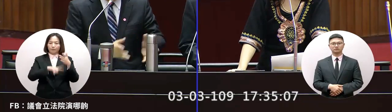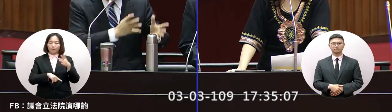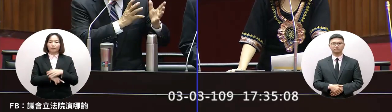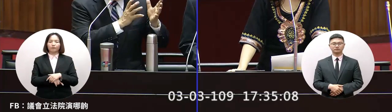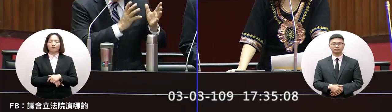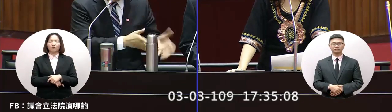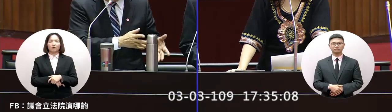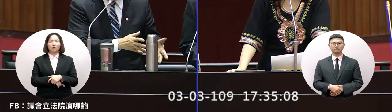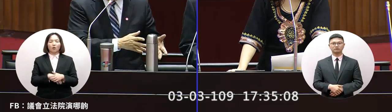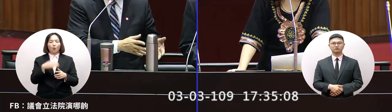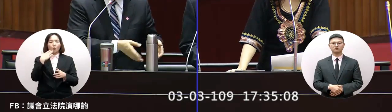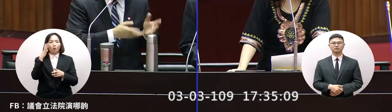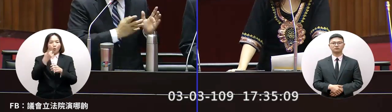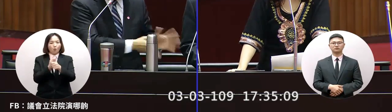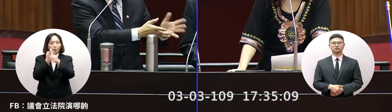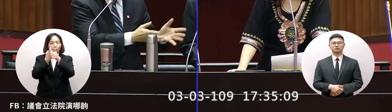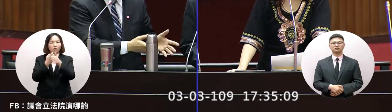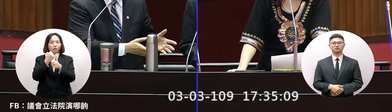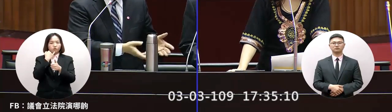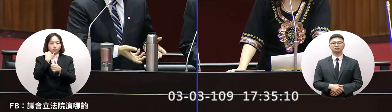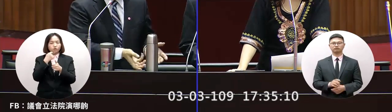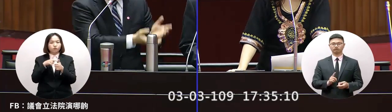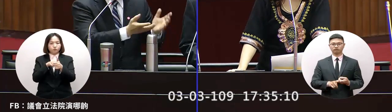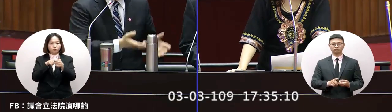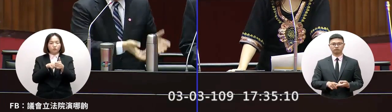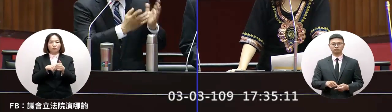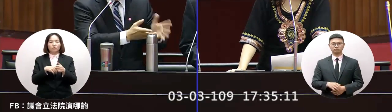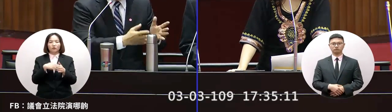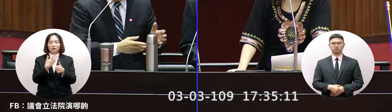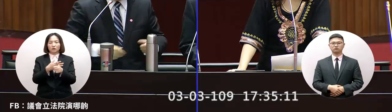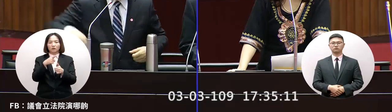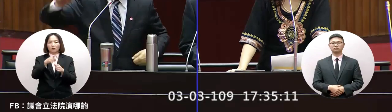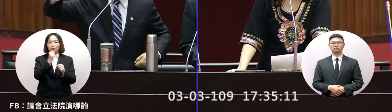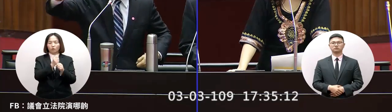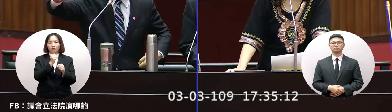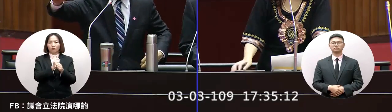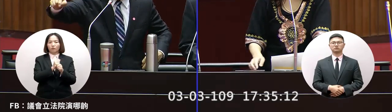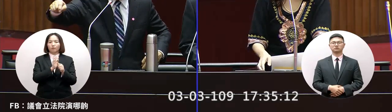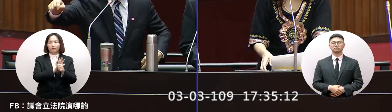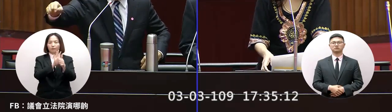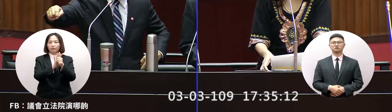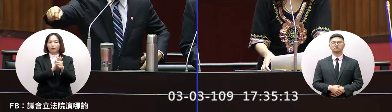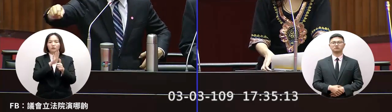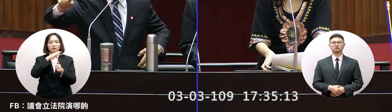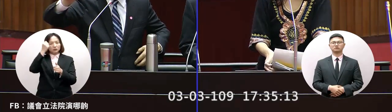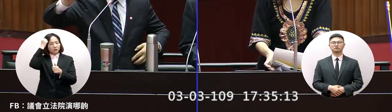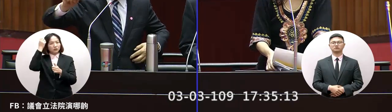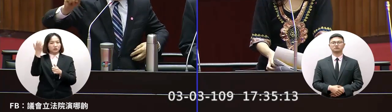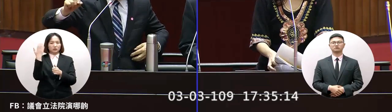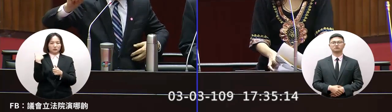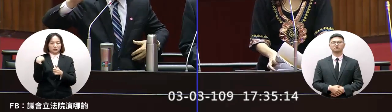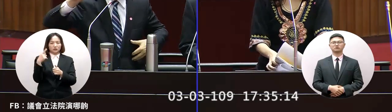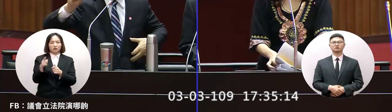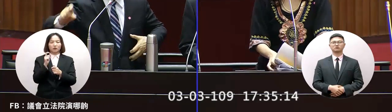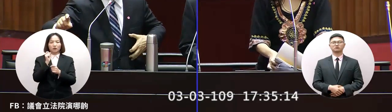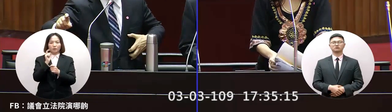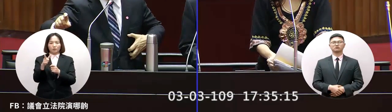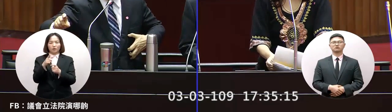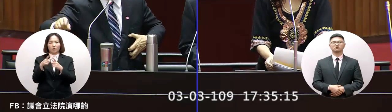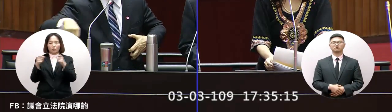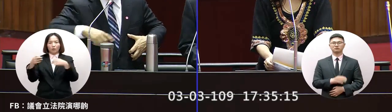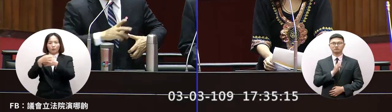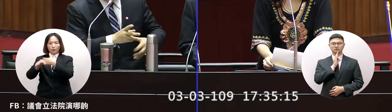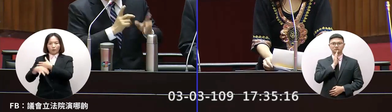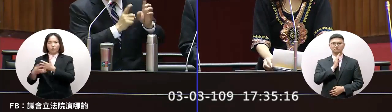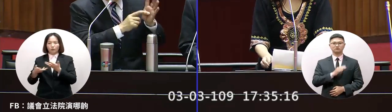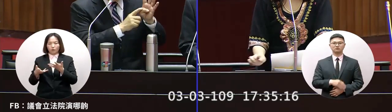只要能够有诱因的， 对， 尽量让它做出来，并记起上次消费券有不足的地